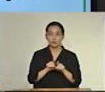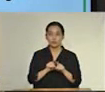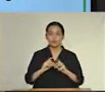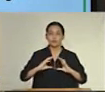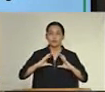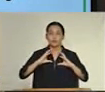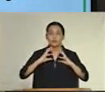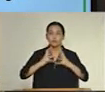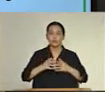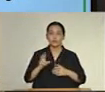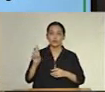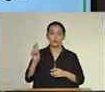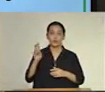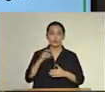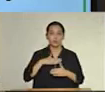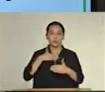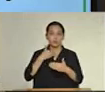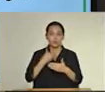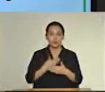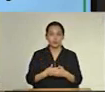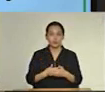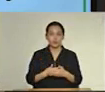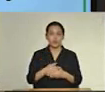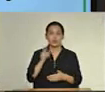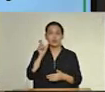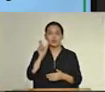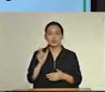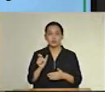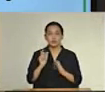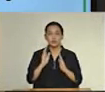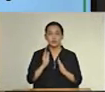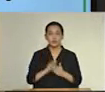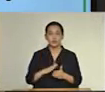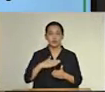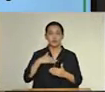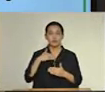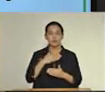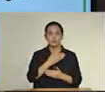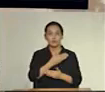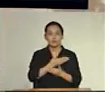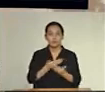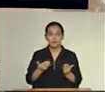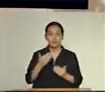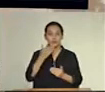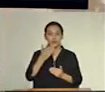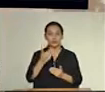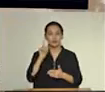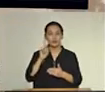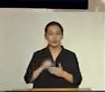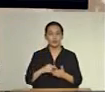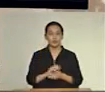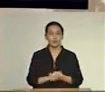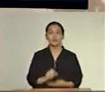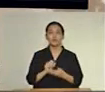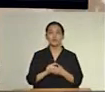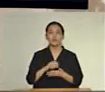dunyo biologiya fanining rivojlanishiga hissasini qo'shadigan inson bo'lib yetishasiz. Biz sizga ishonamiz. Demak,